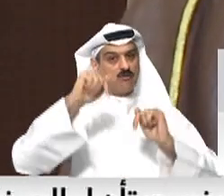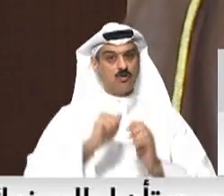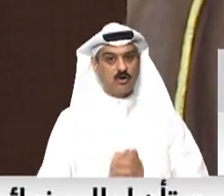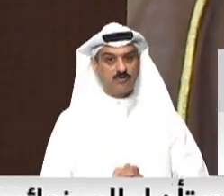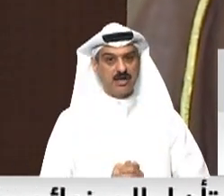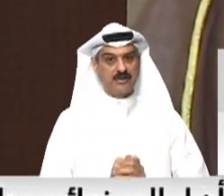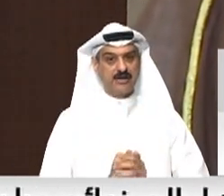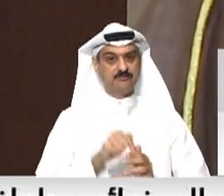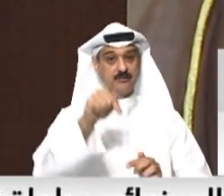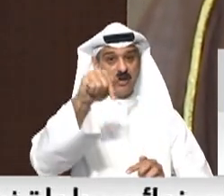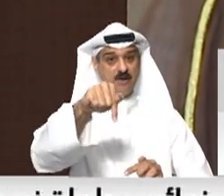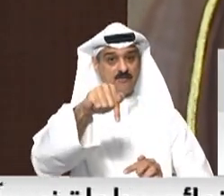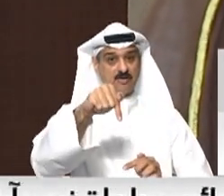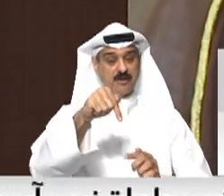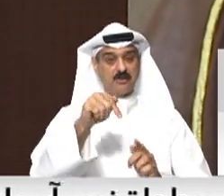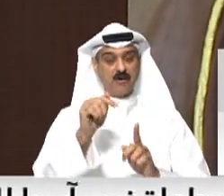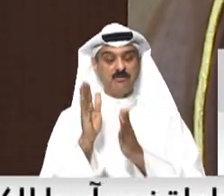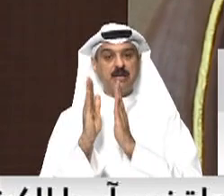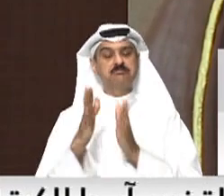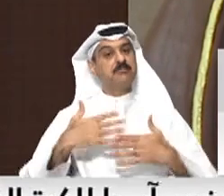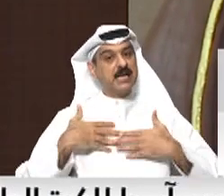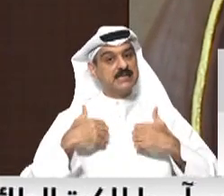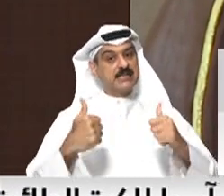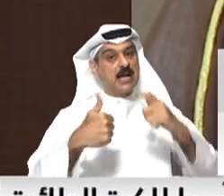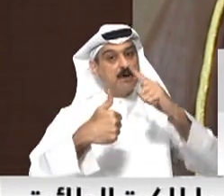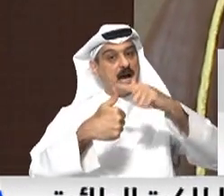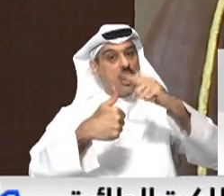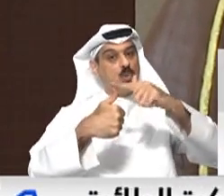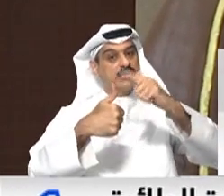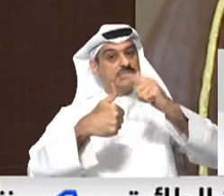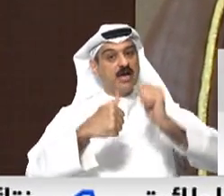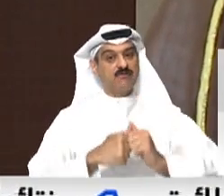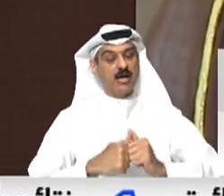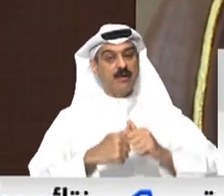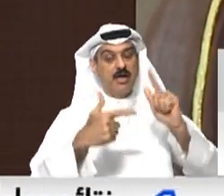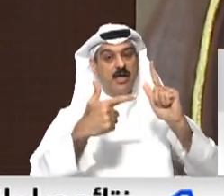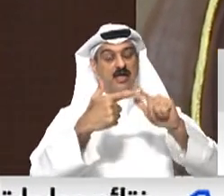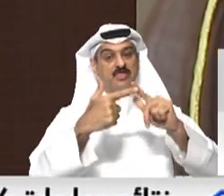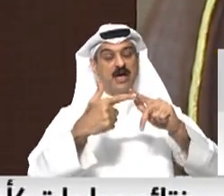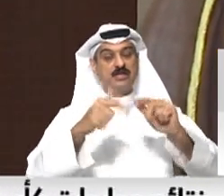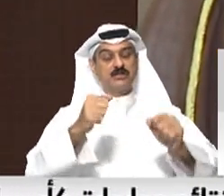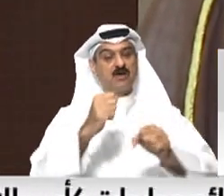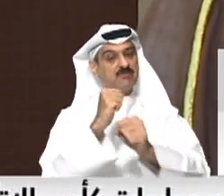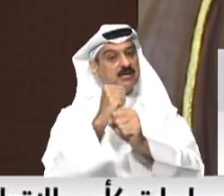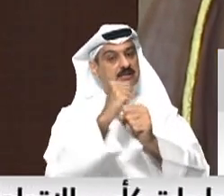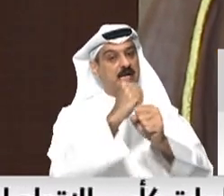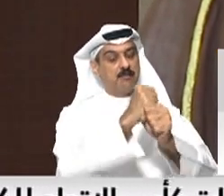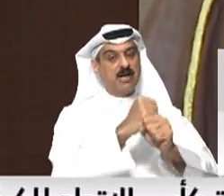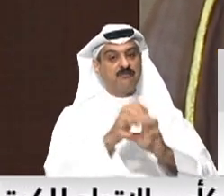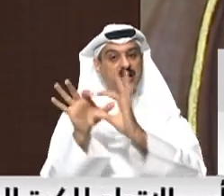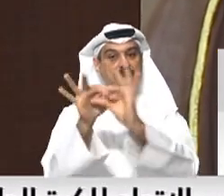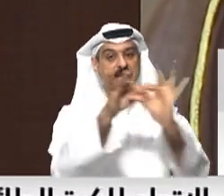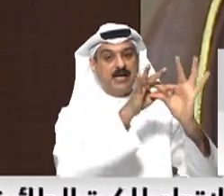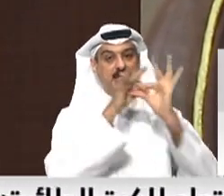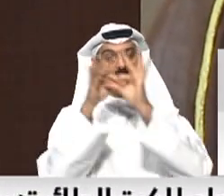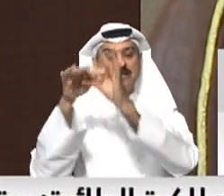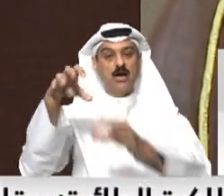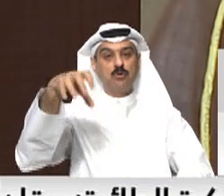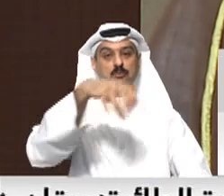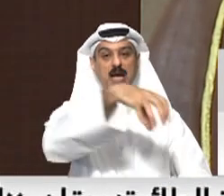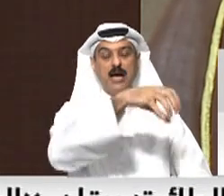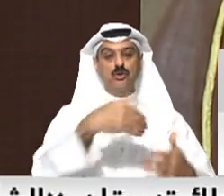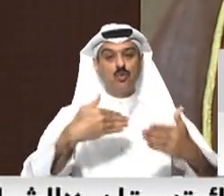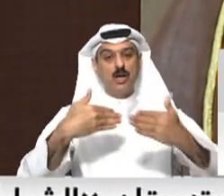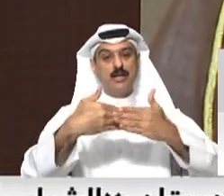الناحية السلامة أو من النواحي الفنية، ونتعاون أيضا مع الدول الشقيقة